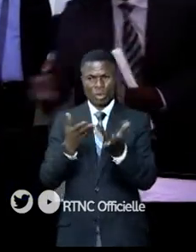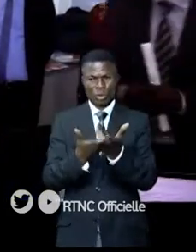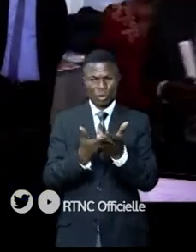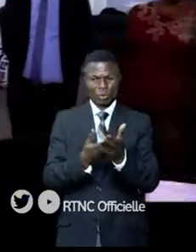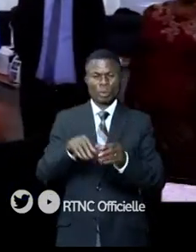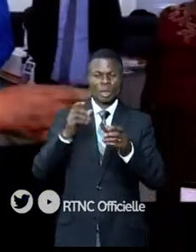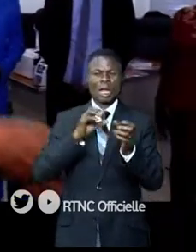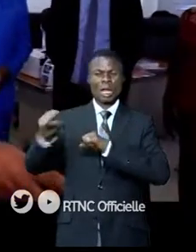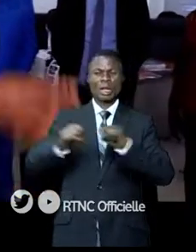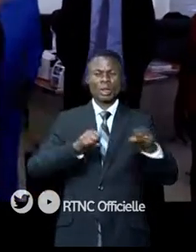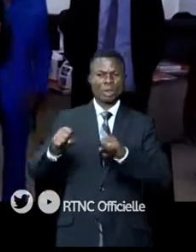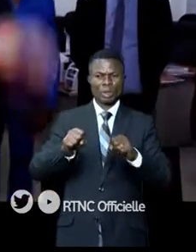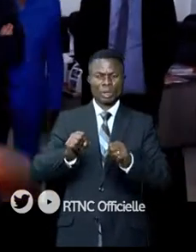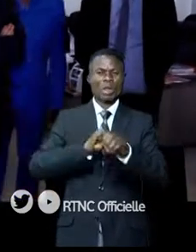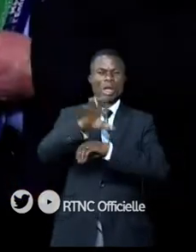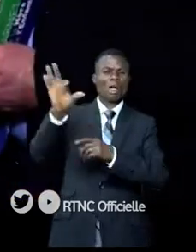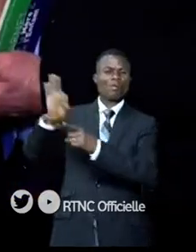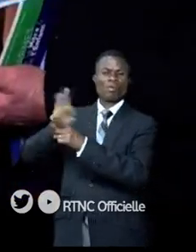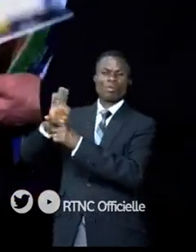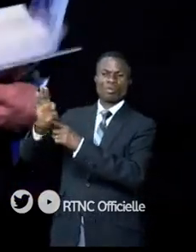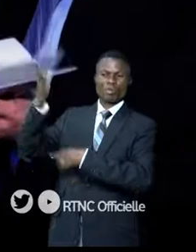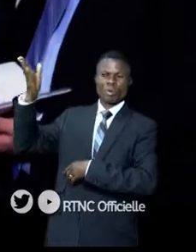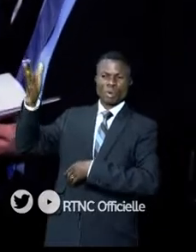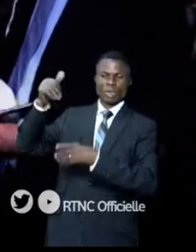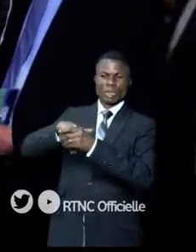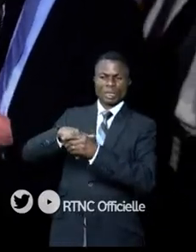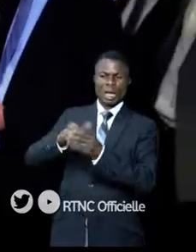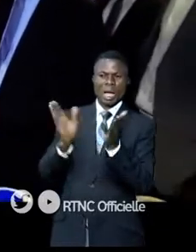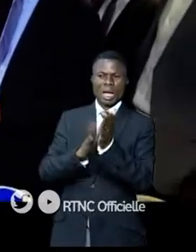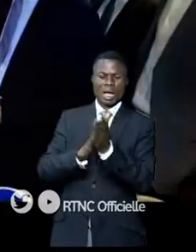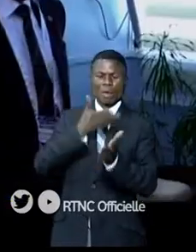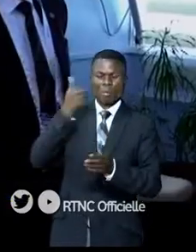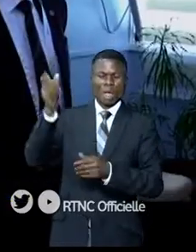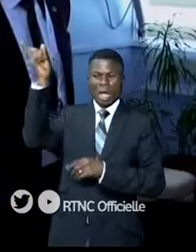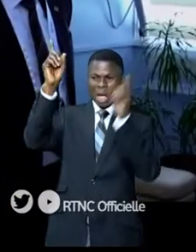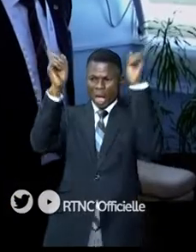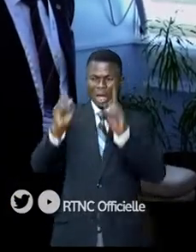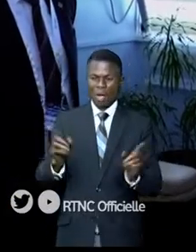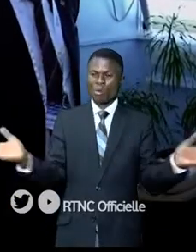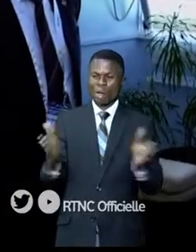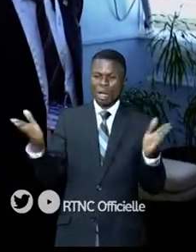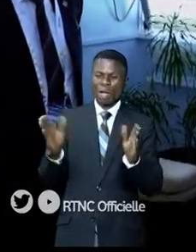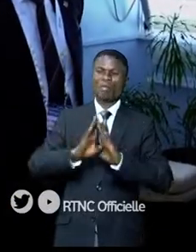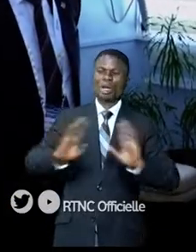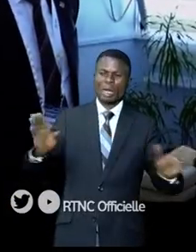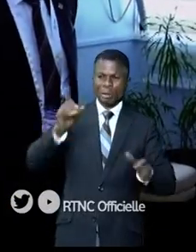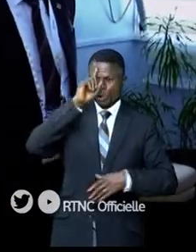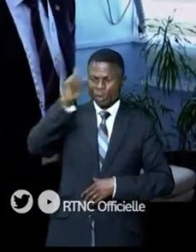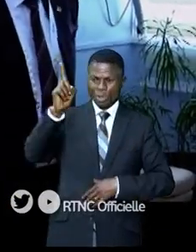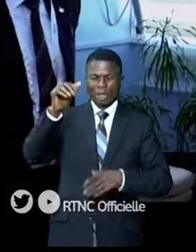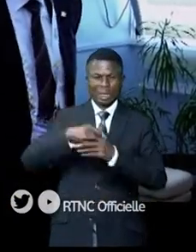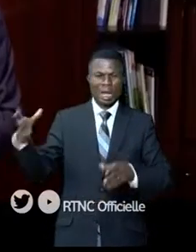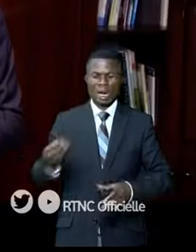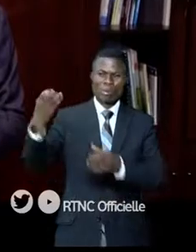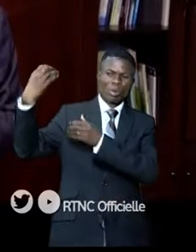d'un concours ont été envoyés en formation dans les meilleures écoles d'Afrique pour un renforcement des capacités dans la prise